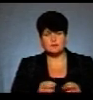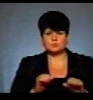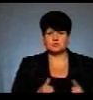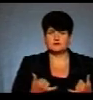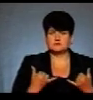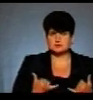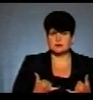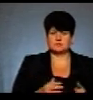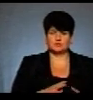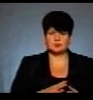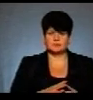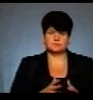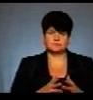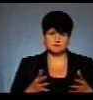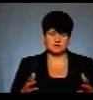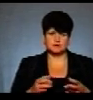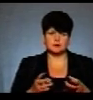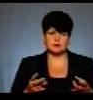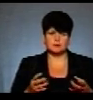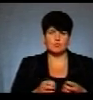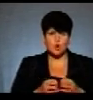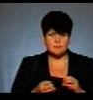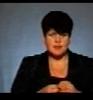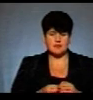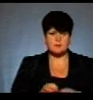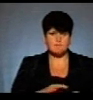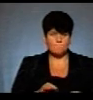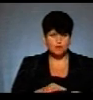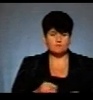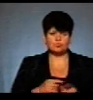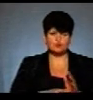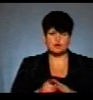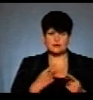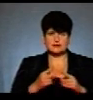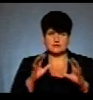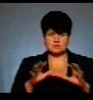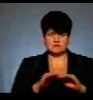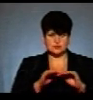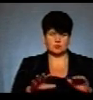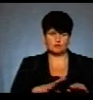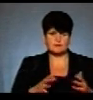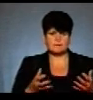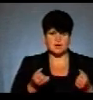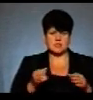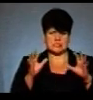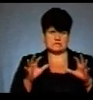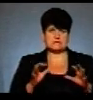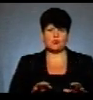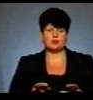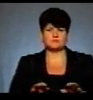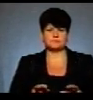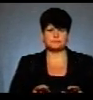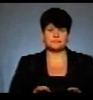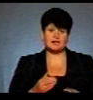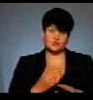стала гостріша проблема ця булінгу, і ми почали говорити, і на законодавчому рівні були прийняті закони? Ви вже